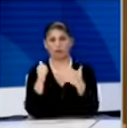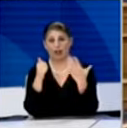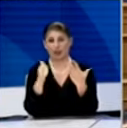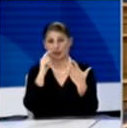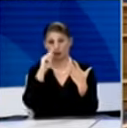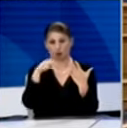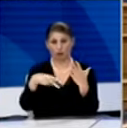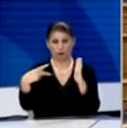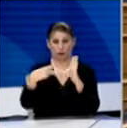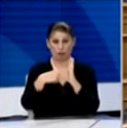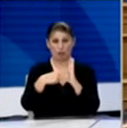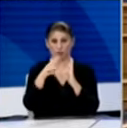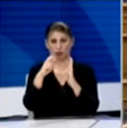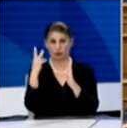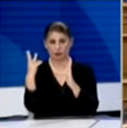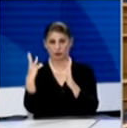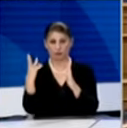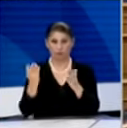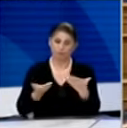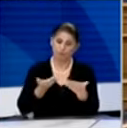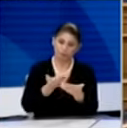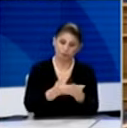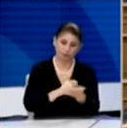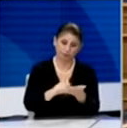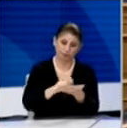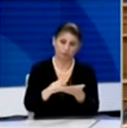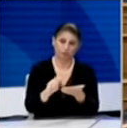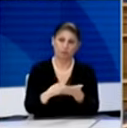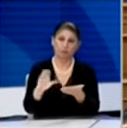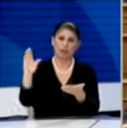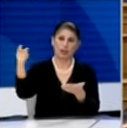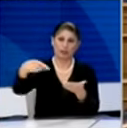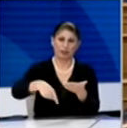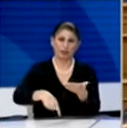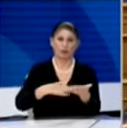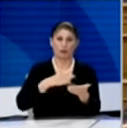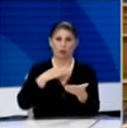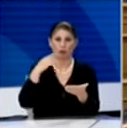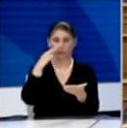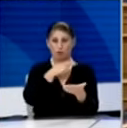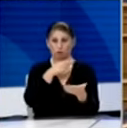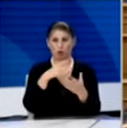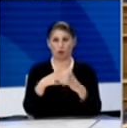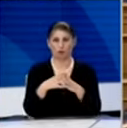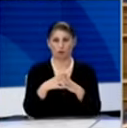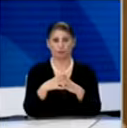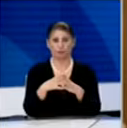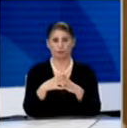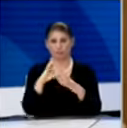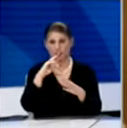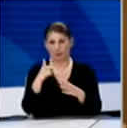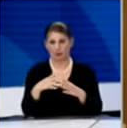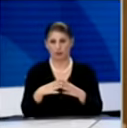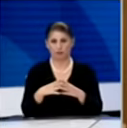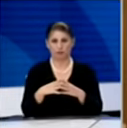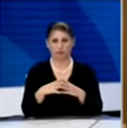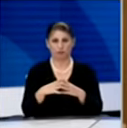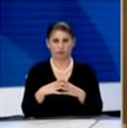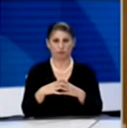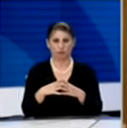6 Νοεμβρίου του 2023, την καταθέτω στα πρακτικά, δεν ήρθε ο κύριος Πρωθυπουργός για να απαντήσει.